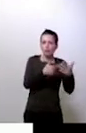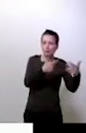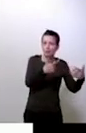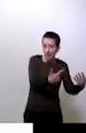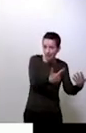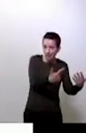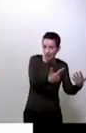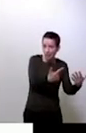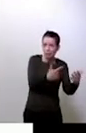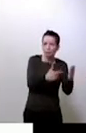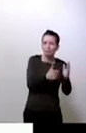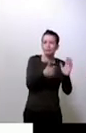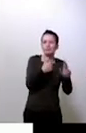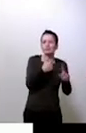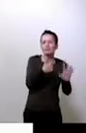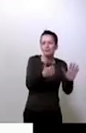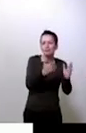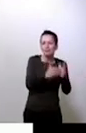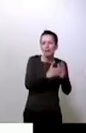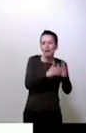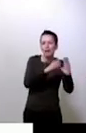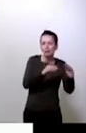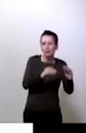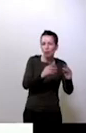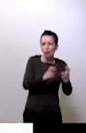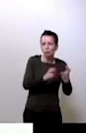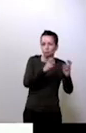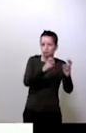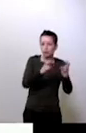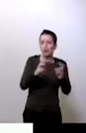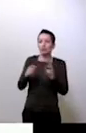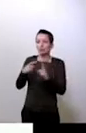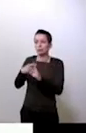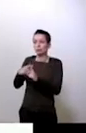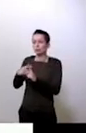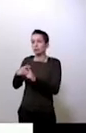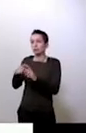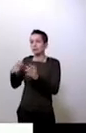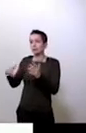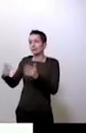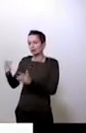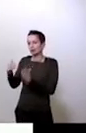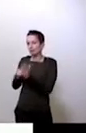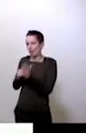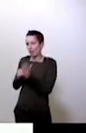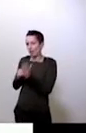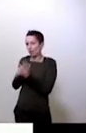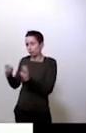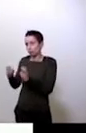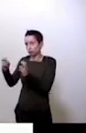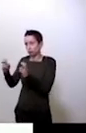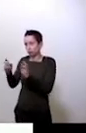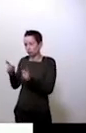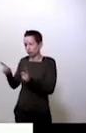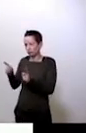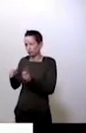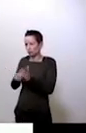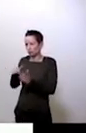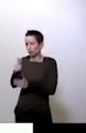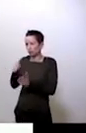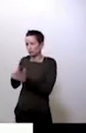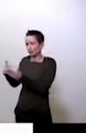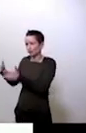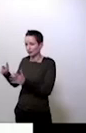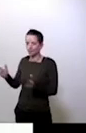6 000 habitants jusqu'à 2012, et ensuite plus 13 000 habitants. Donc ça, c'est une donnée qui est extrêmement importante. Ce qui nous amène à une situation où